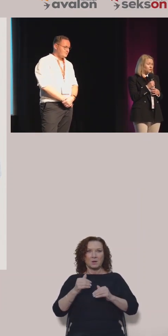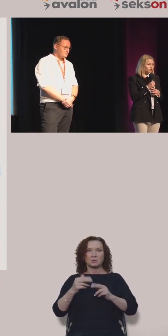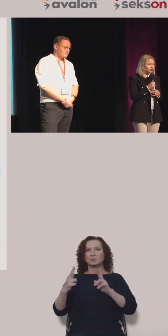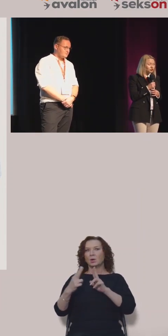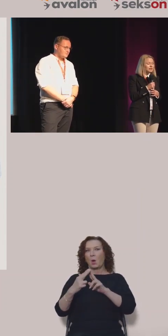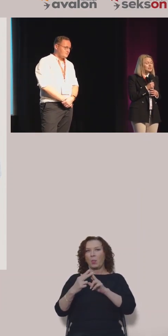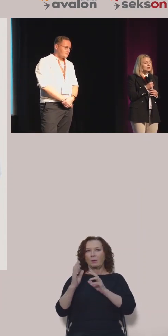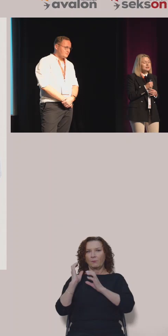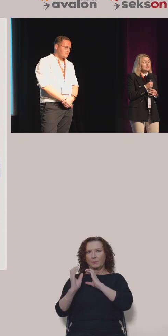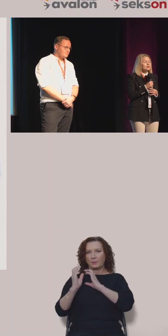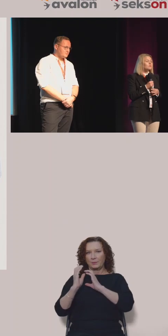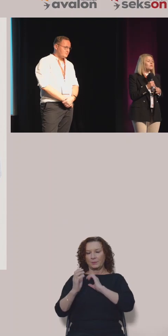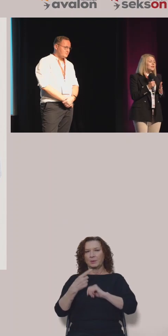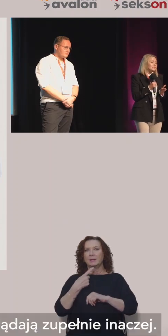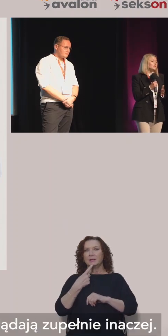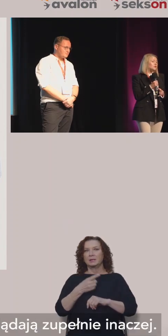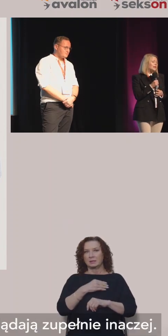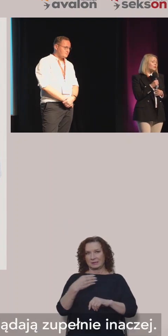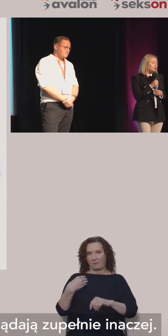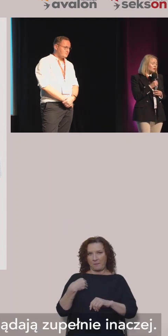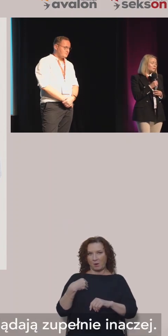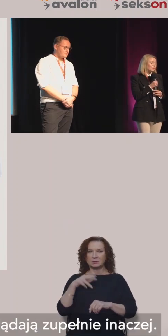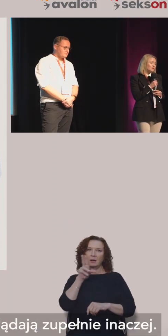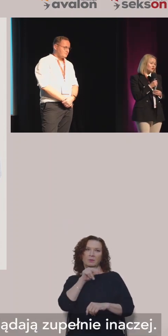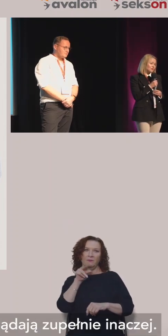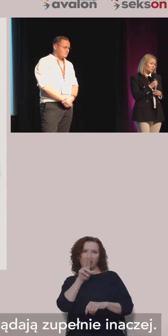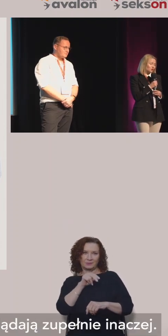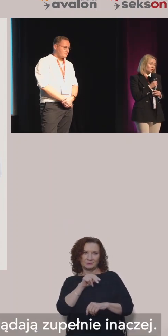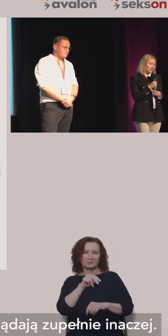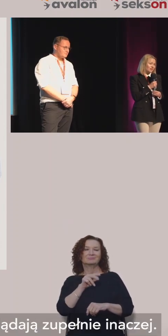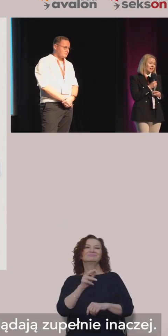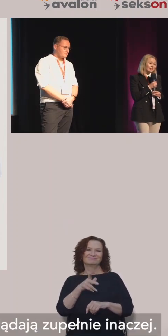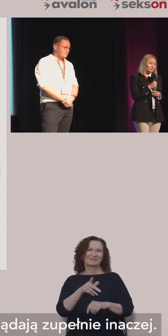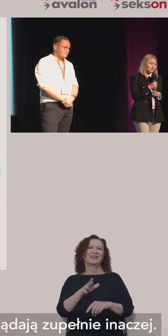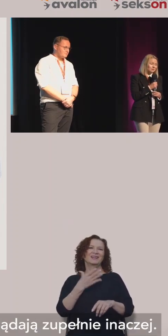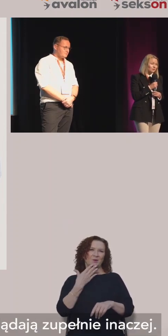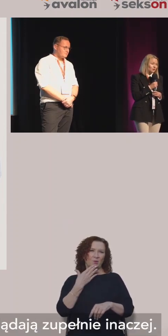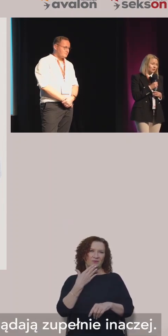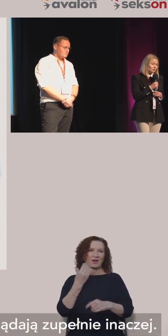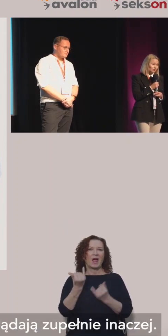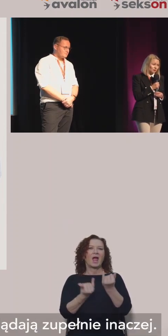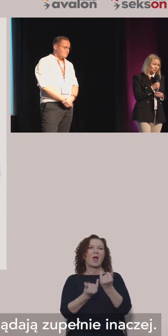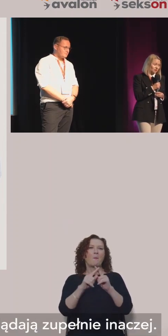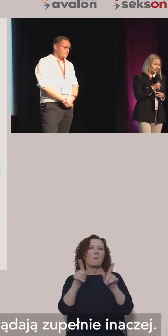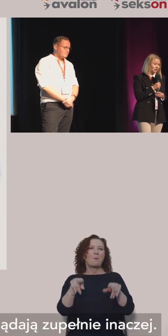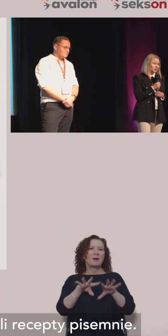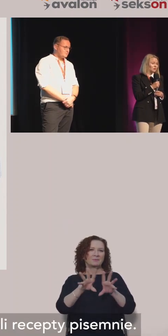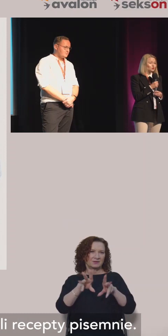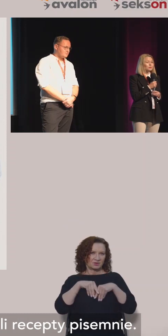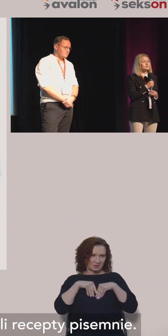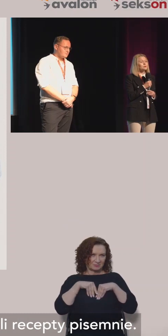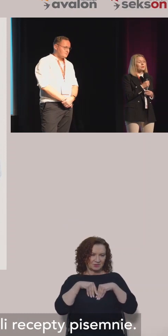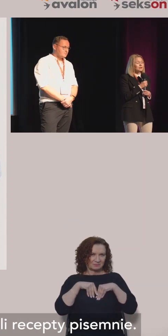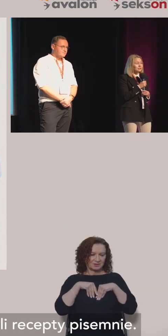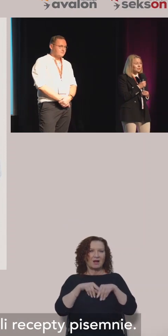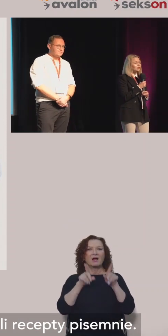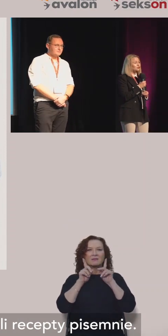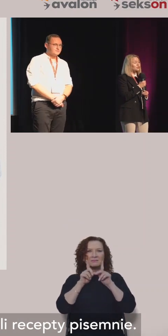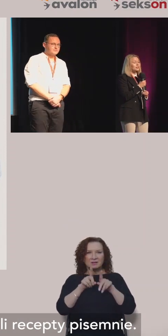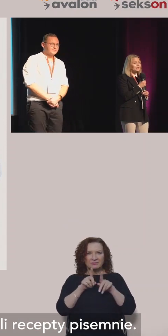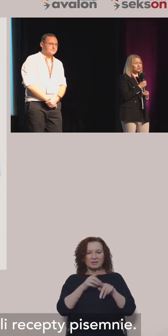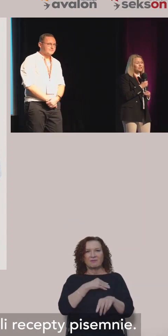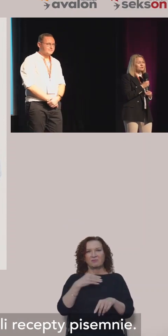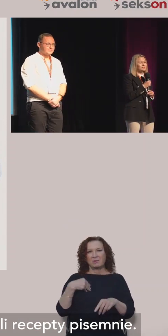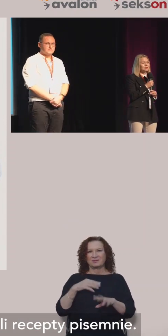porozumiewać się fonicznie. Tak, tylko tak jak mówię, papier wszystko przyjmie. Realia polskie wyglądają zupełnie inaczej. Nie wiem, czy Państwo pamiętacie, jak